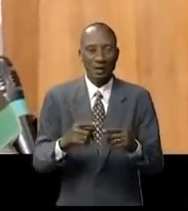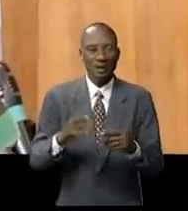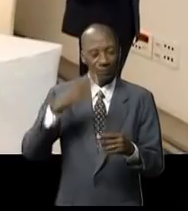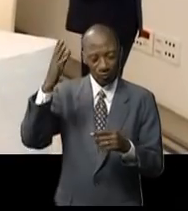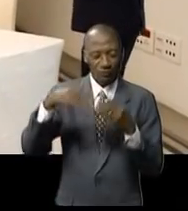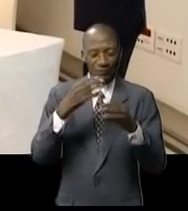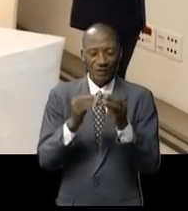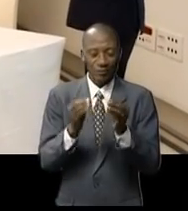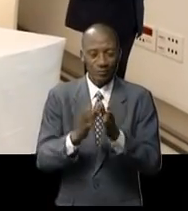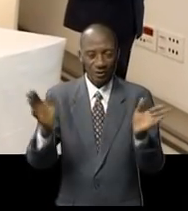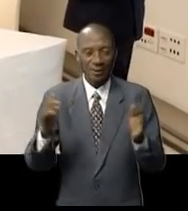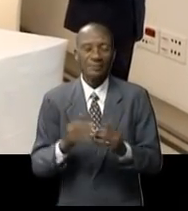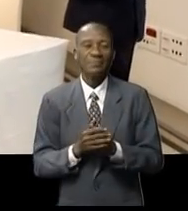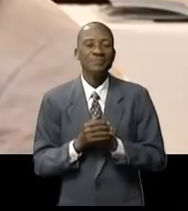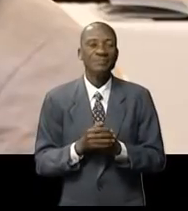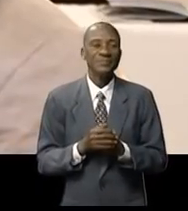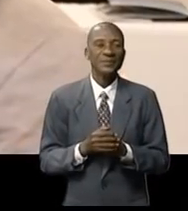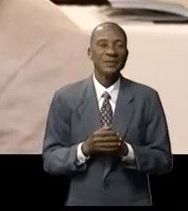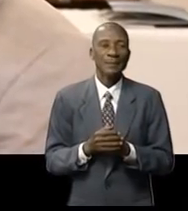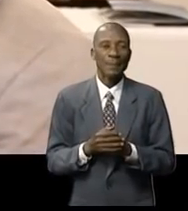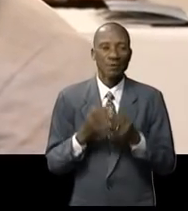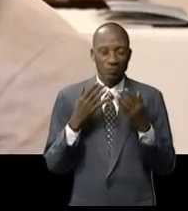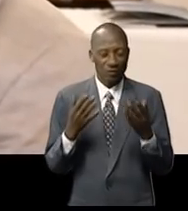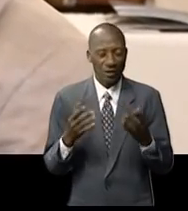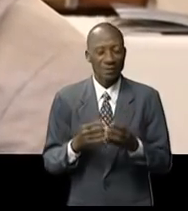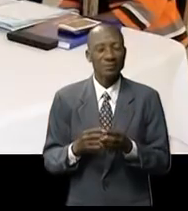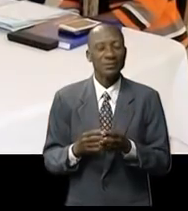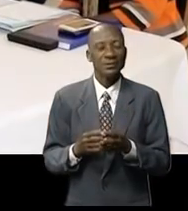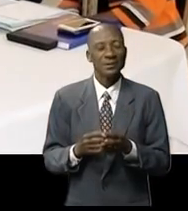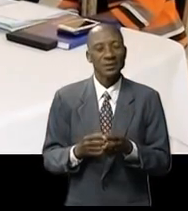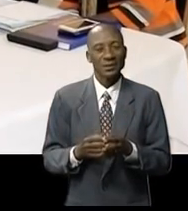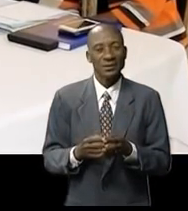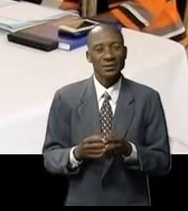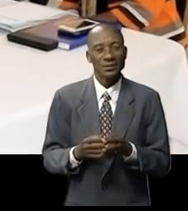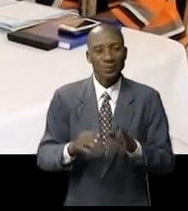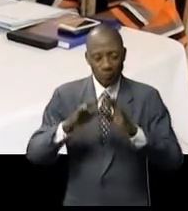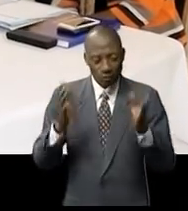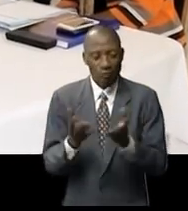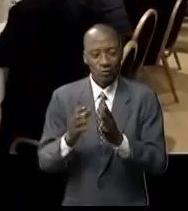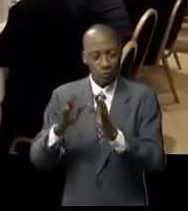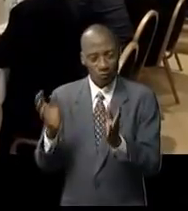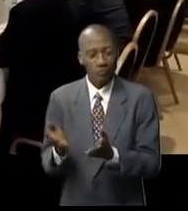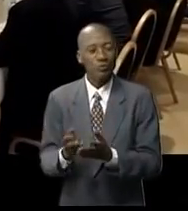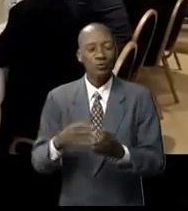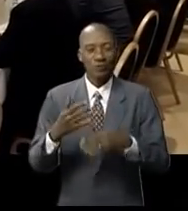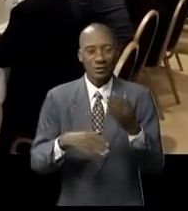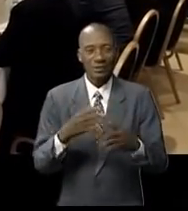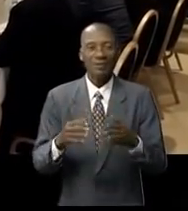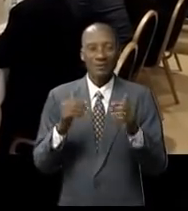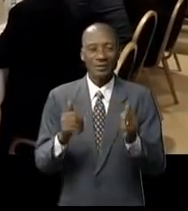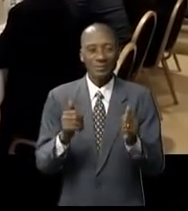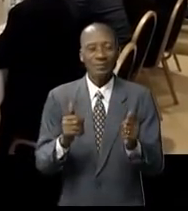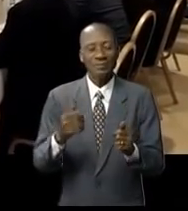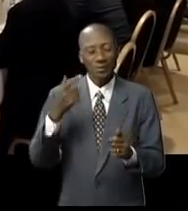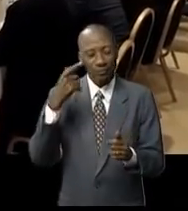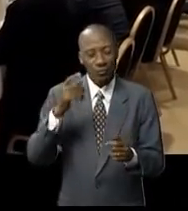partenaires. Rappelons qu'au mois d'août 2021, CAFI a envoyé une proposition des termes et des références des négociations avec